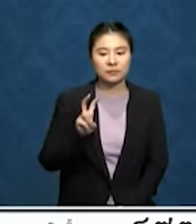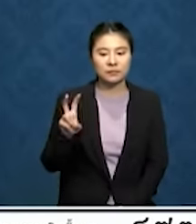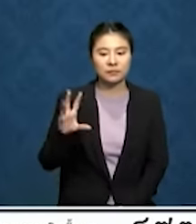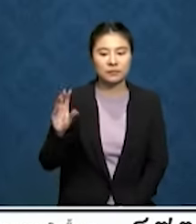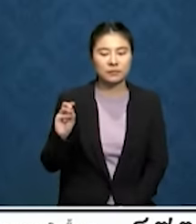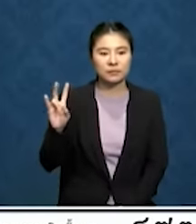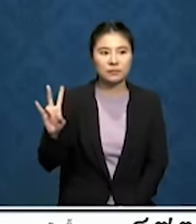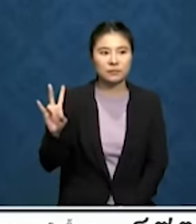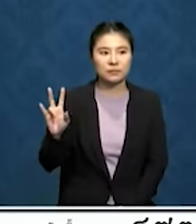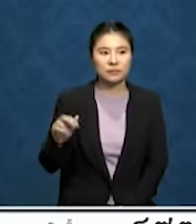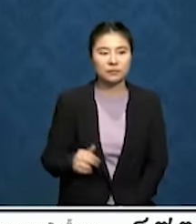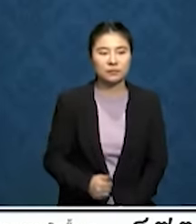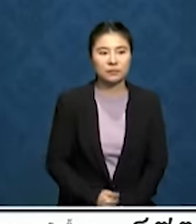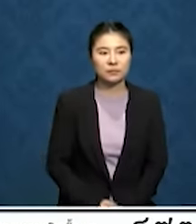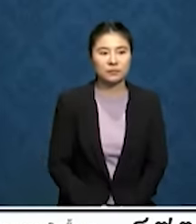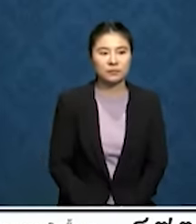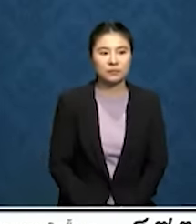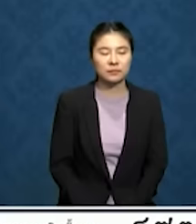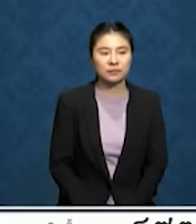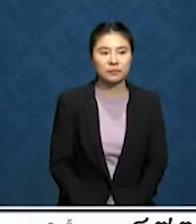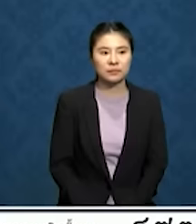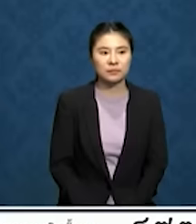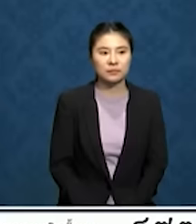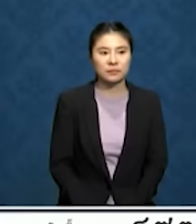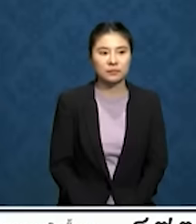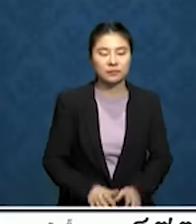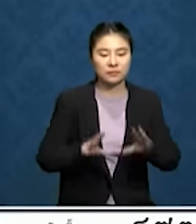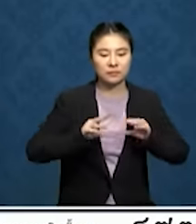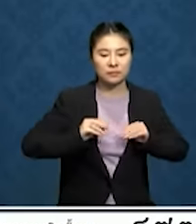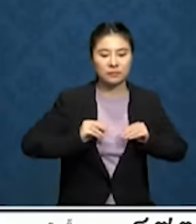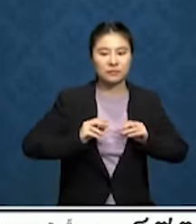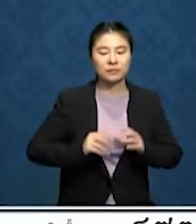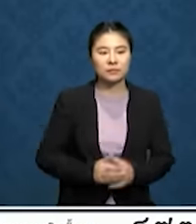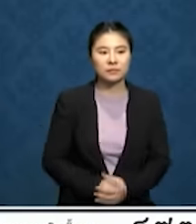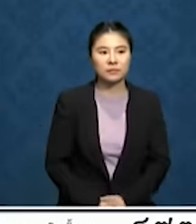257นางพิมพ์พการพลสมัคร เห็นชอบค่ะ